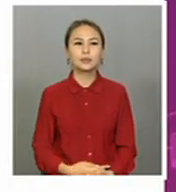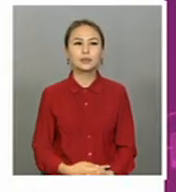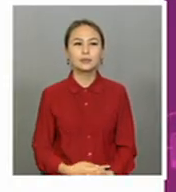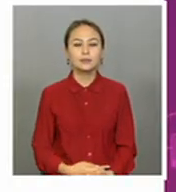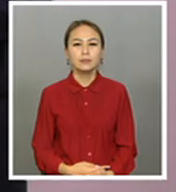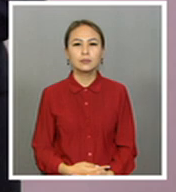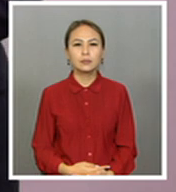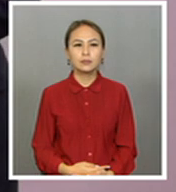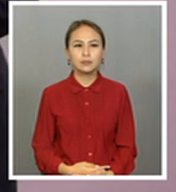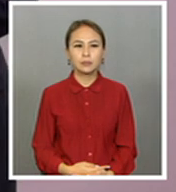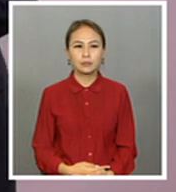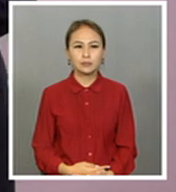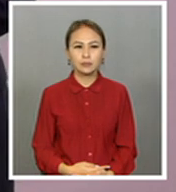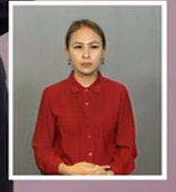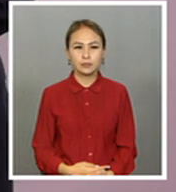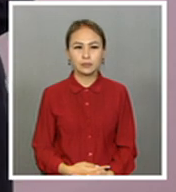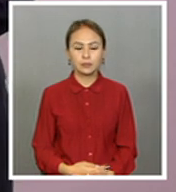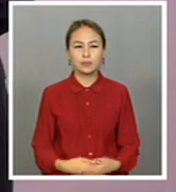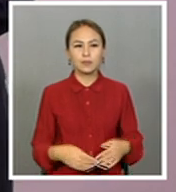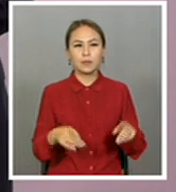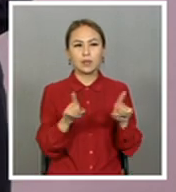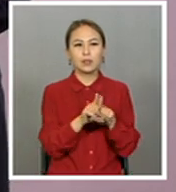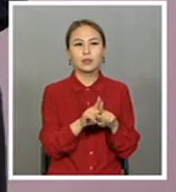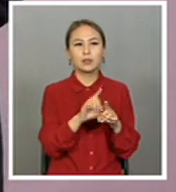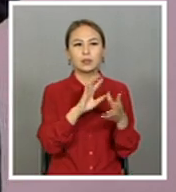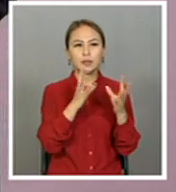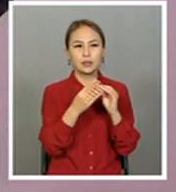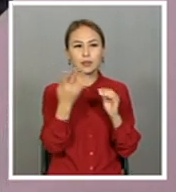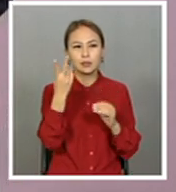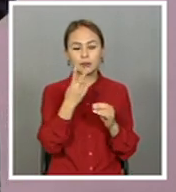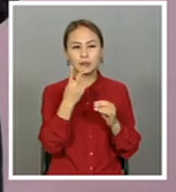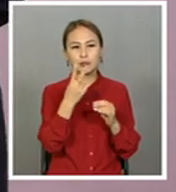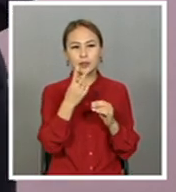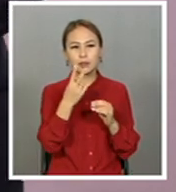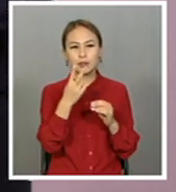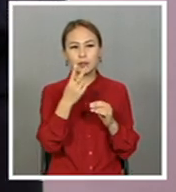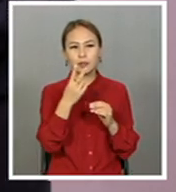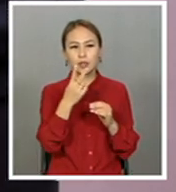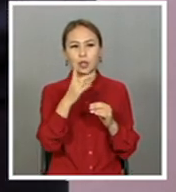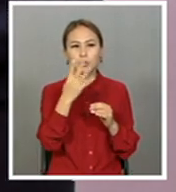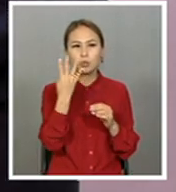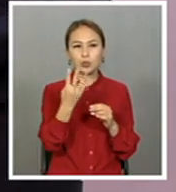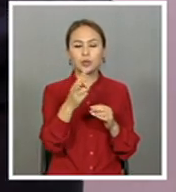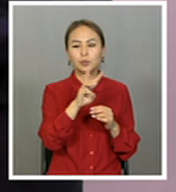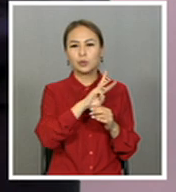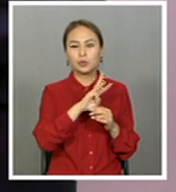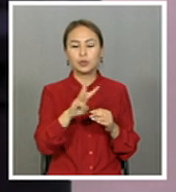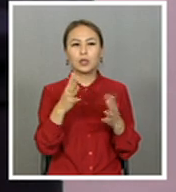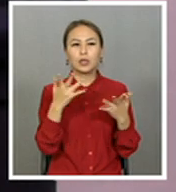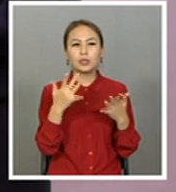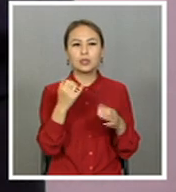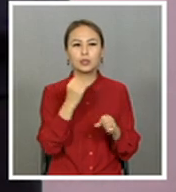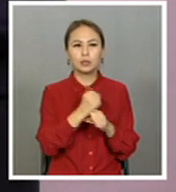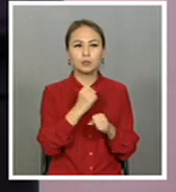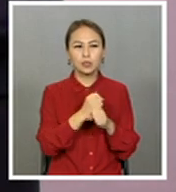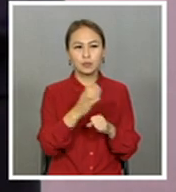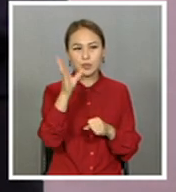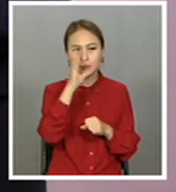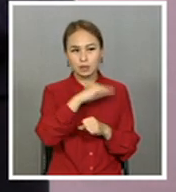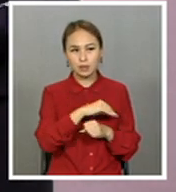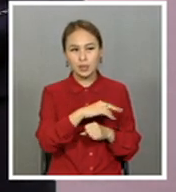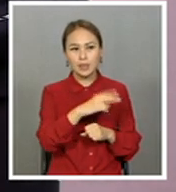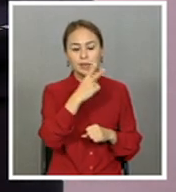екен. Егер минутына 2 құймақ пісірсе, 4 минутта қанша құймақ пісіре алады? 2